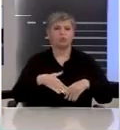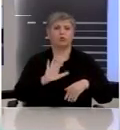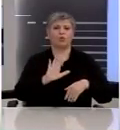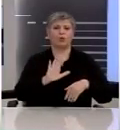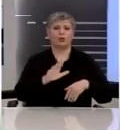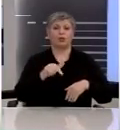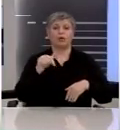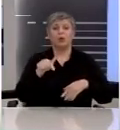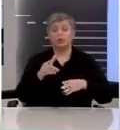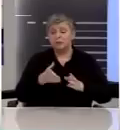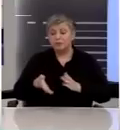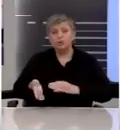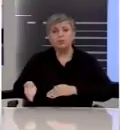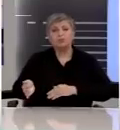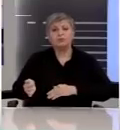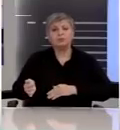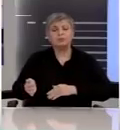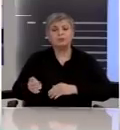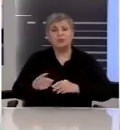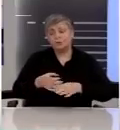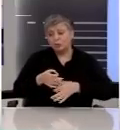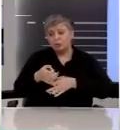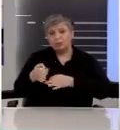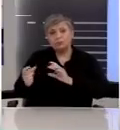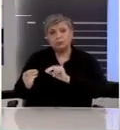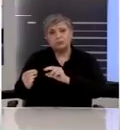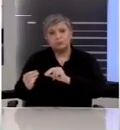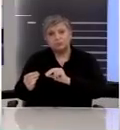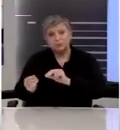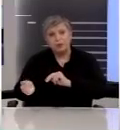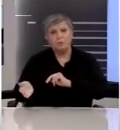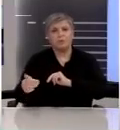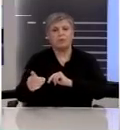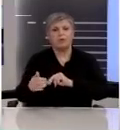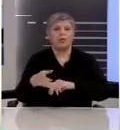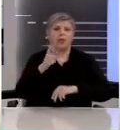δεν κάνω λάθος, αυτή είναι η βασική σας επιχειρηματολογία.